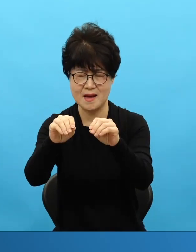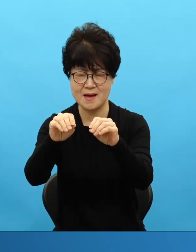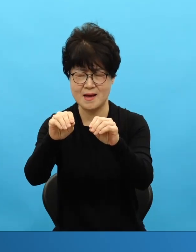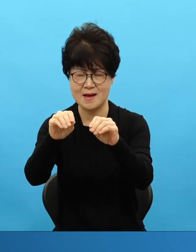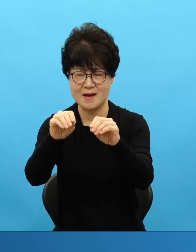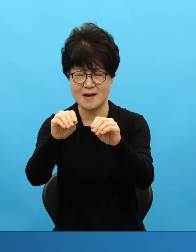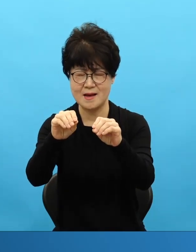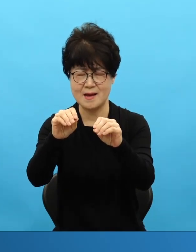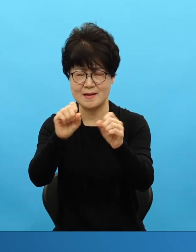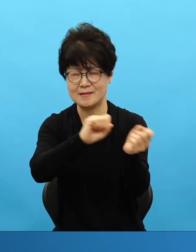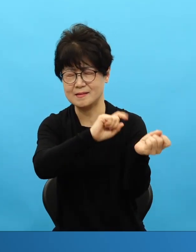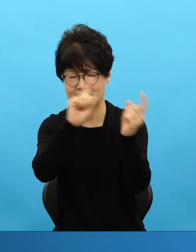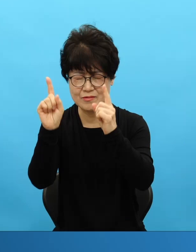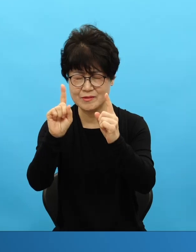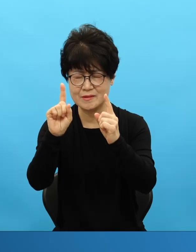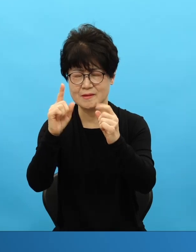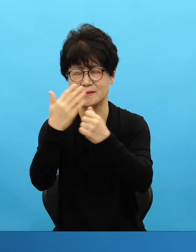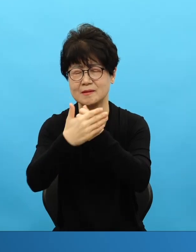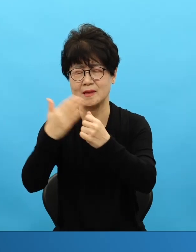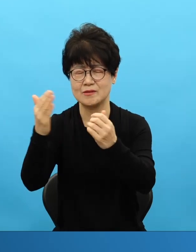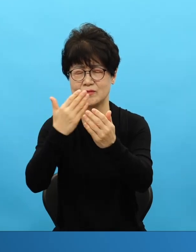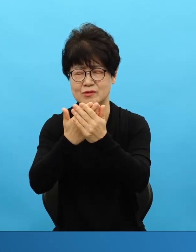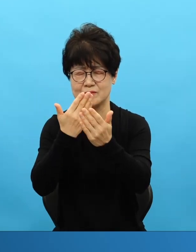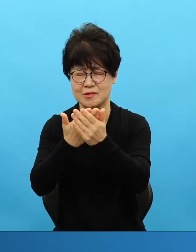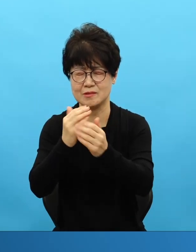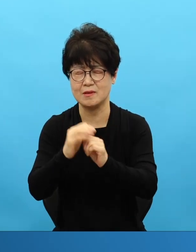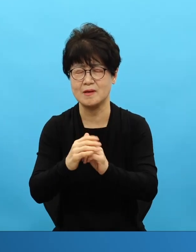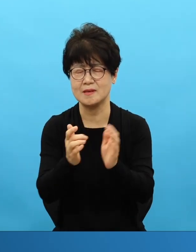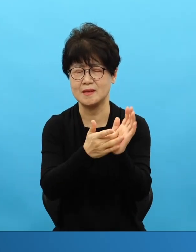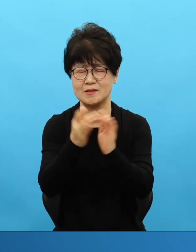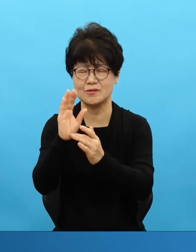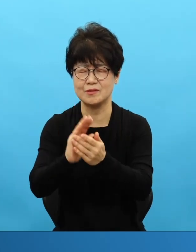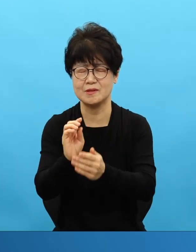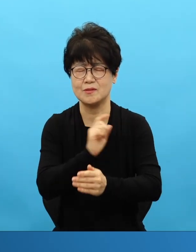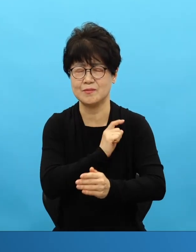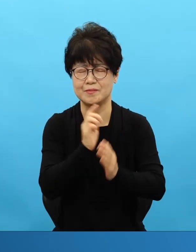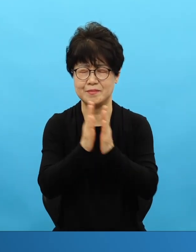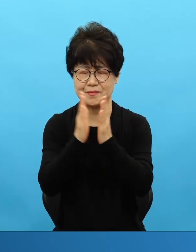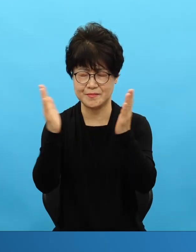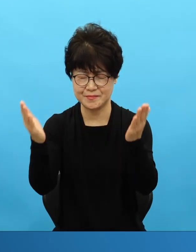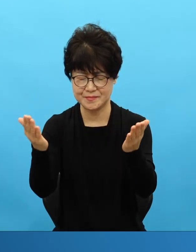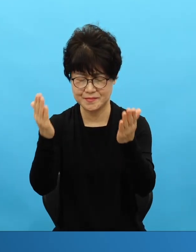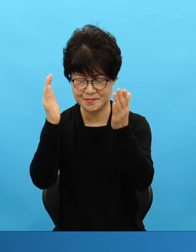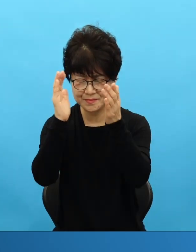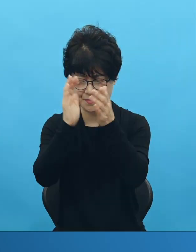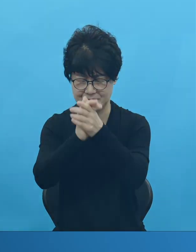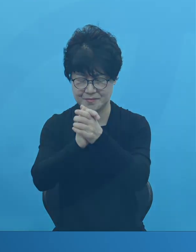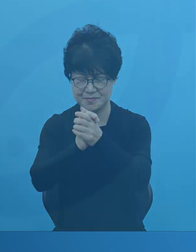예수 그리스도 이름으로 기도하옵나이다. 아멘.